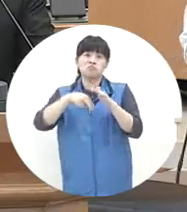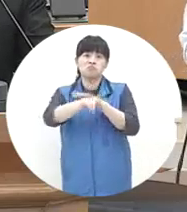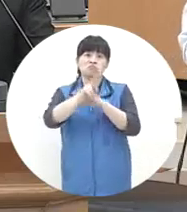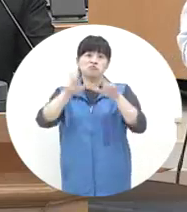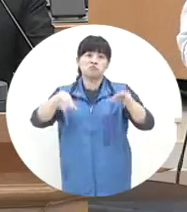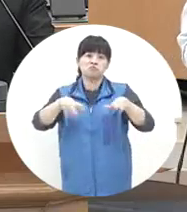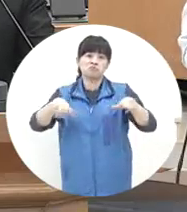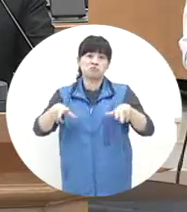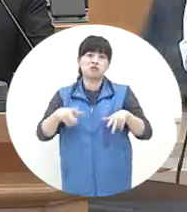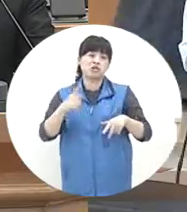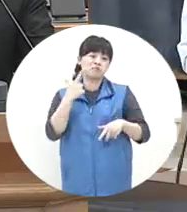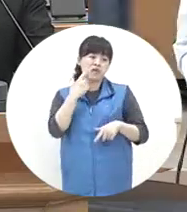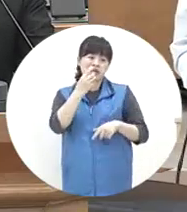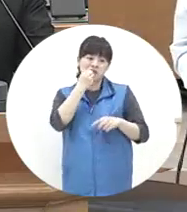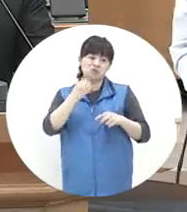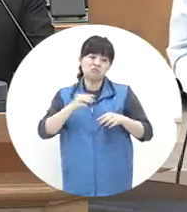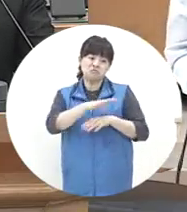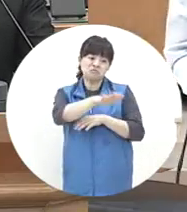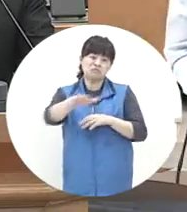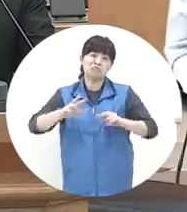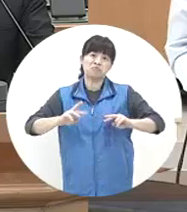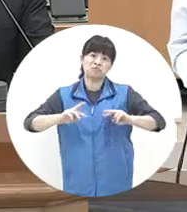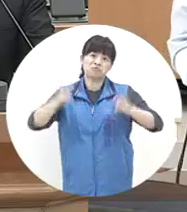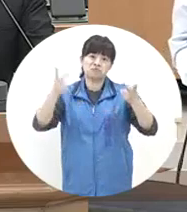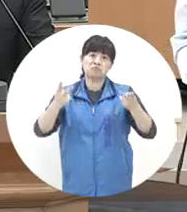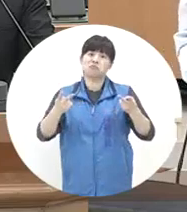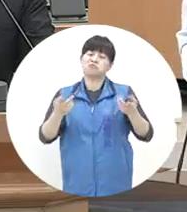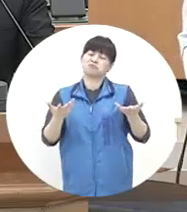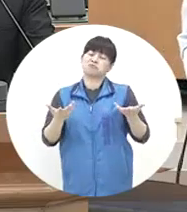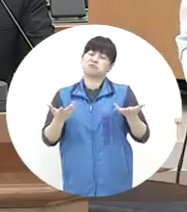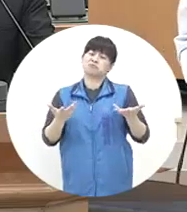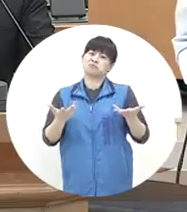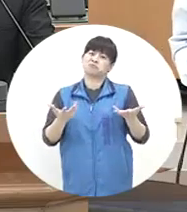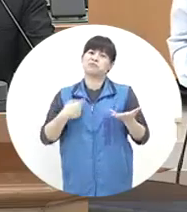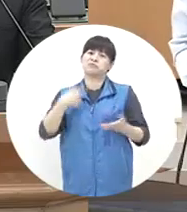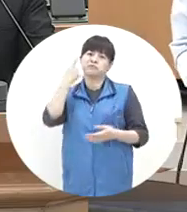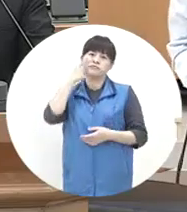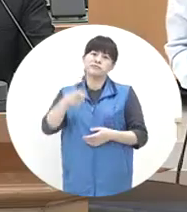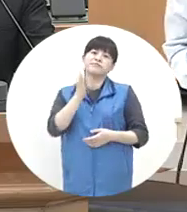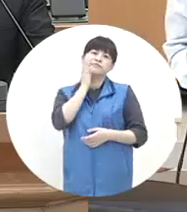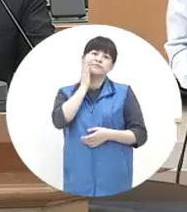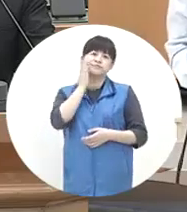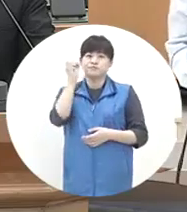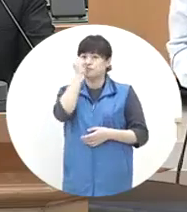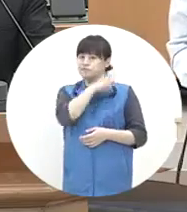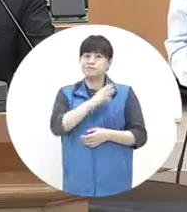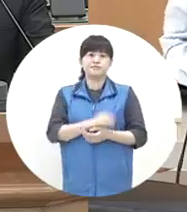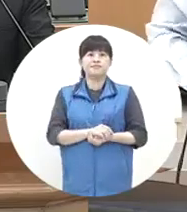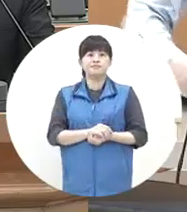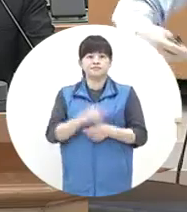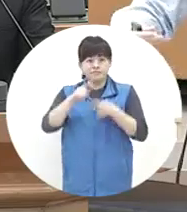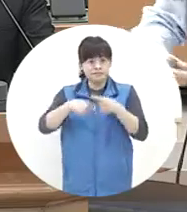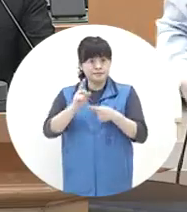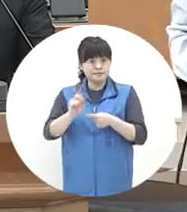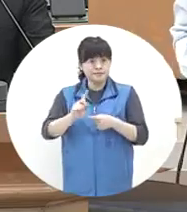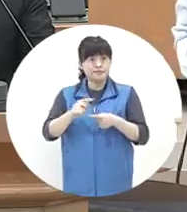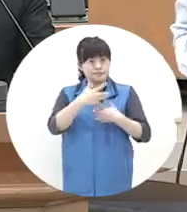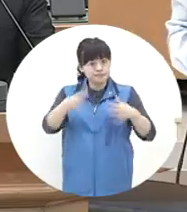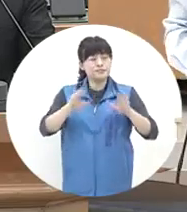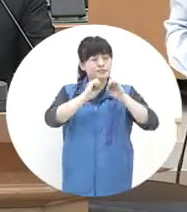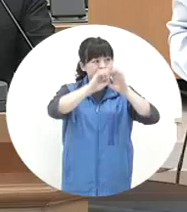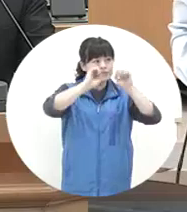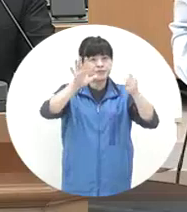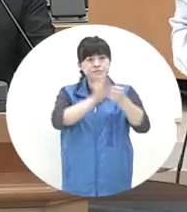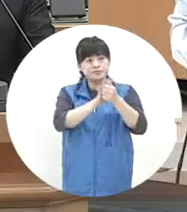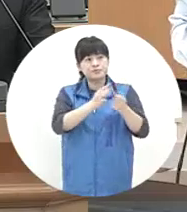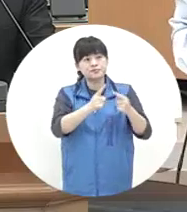啦，我们美食广场可能要改变，就会要改变用途。那我觉得这个不好啦，嘿嘿，应该是要我们多多宣传齁、